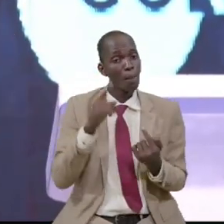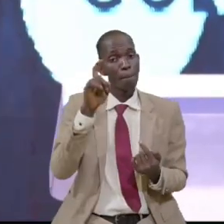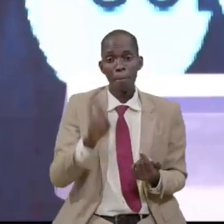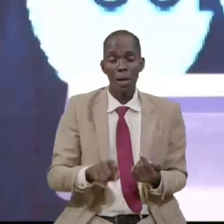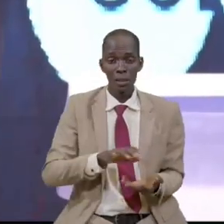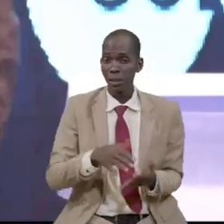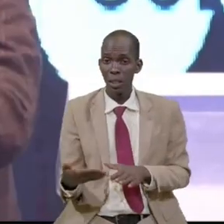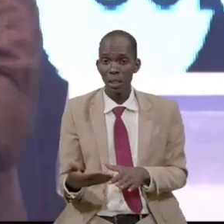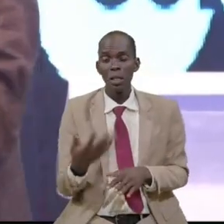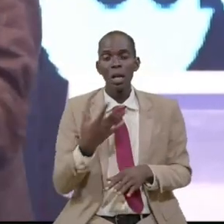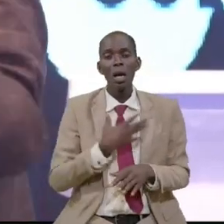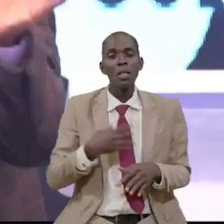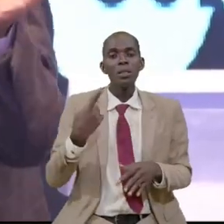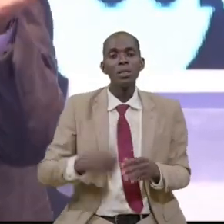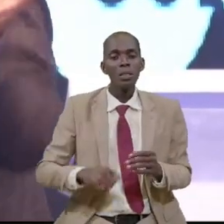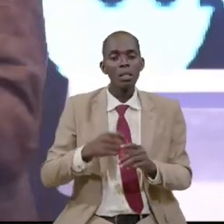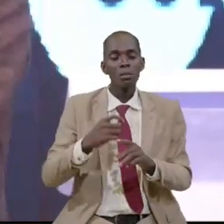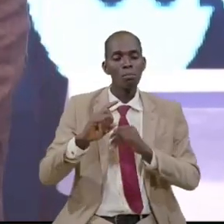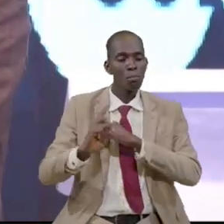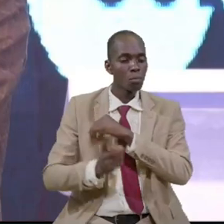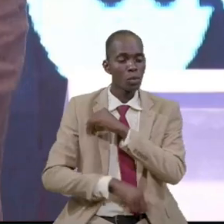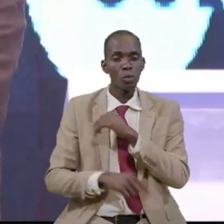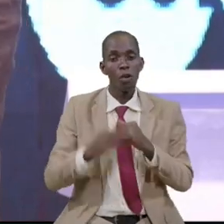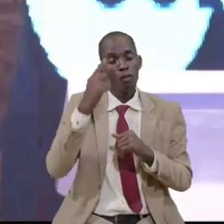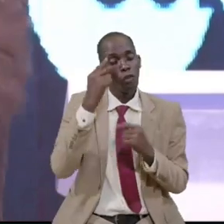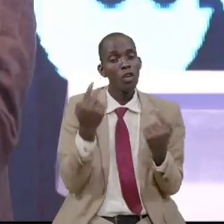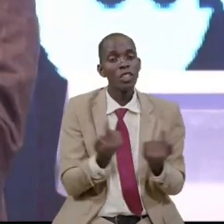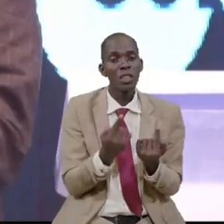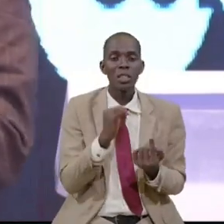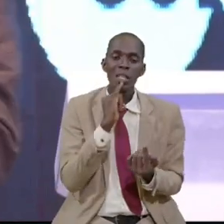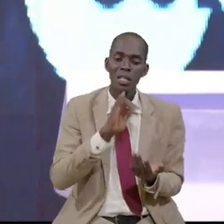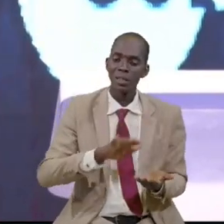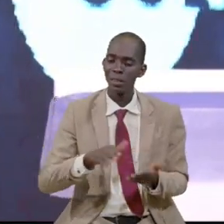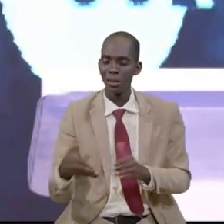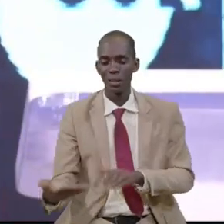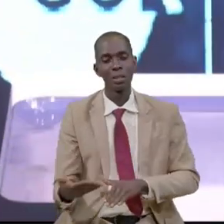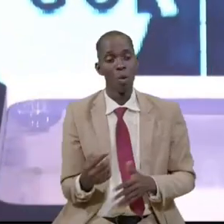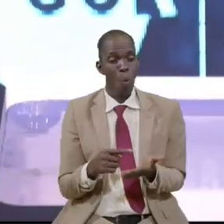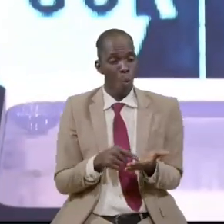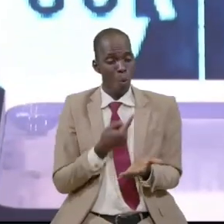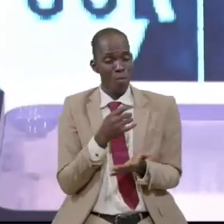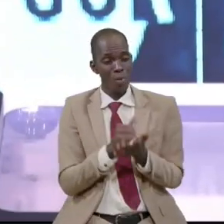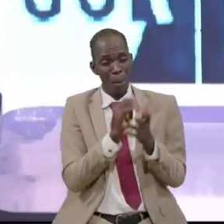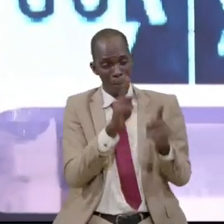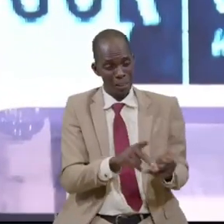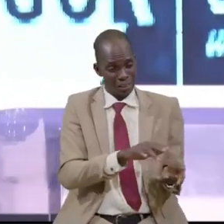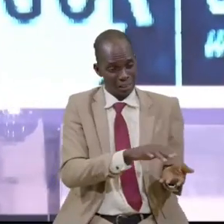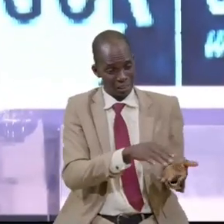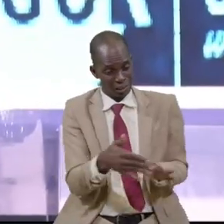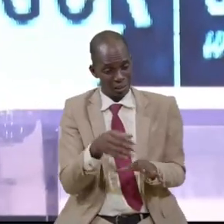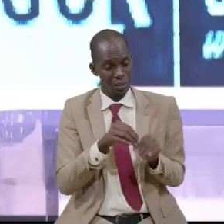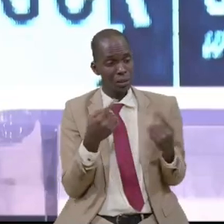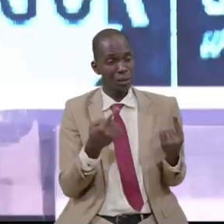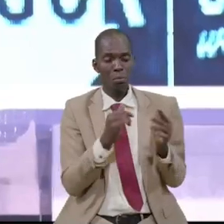Le salaire du péché, c'est la mort. Dès que cela vient sur lui, pour toujours, il sera séparé d'avec